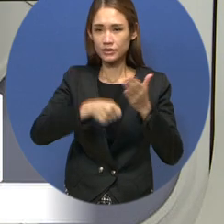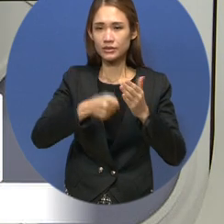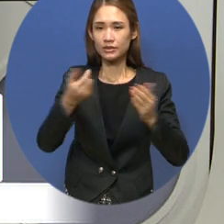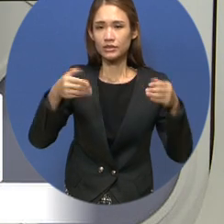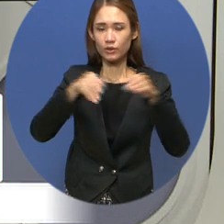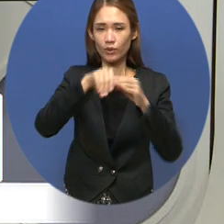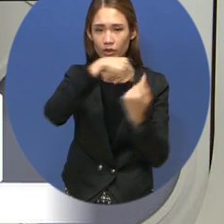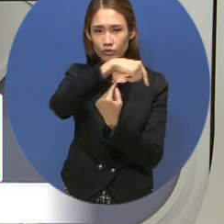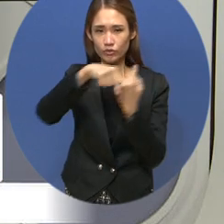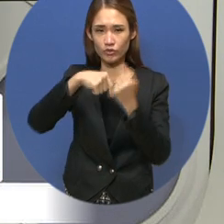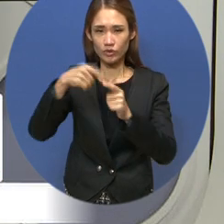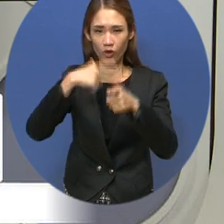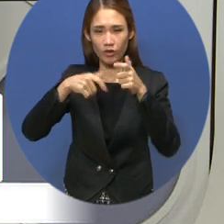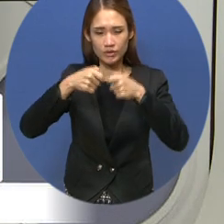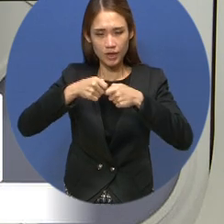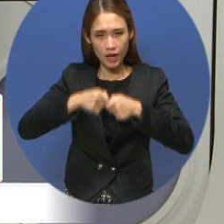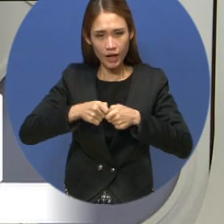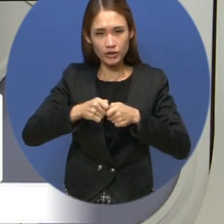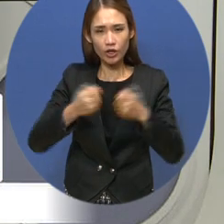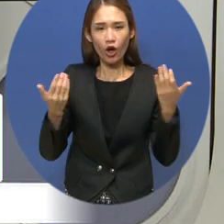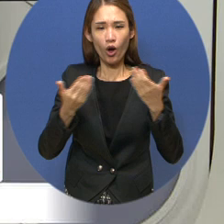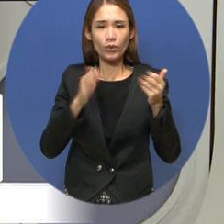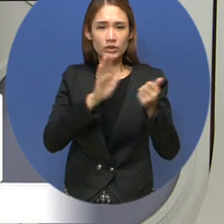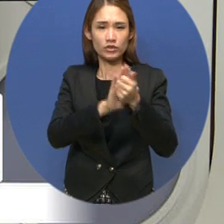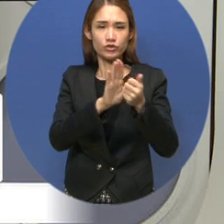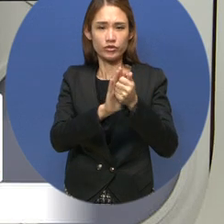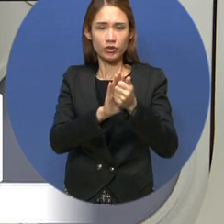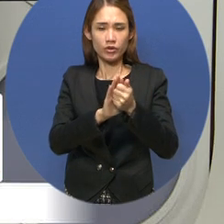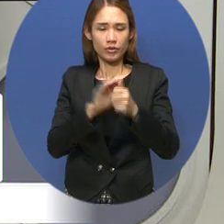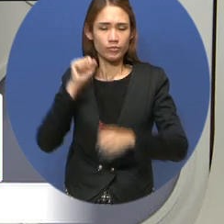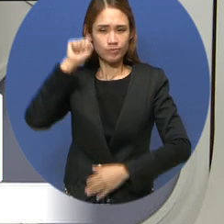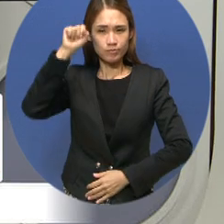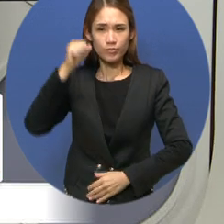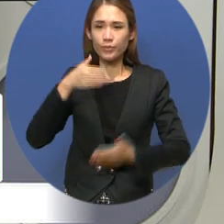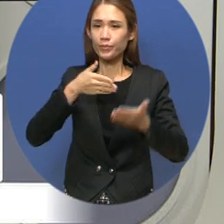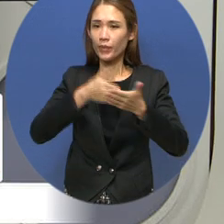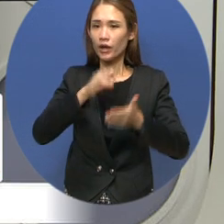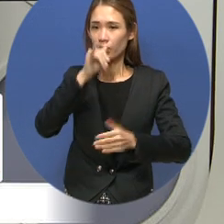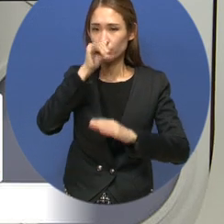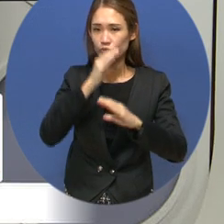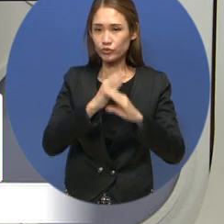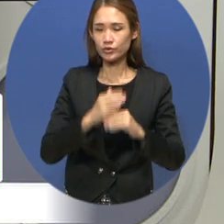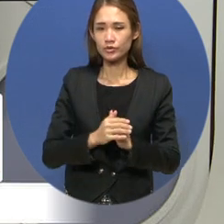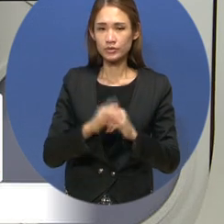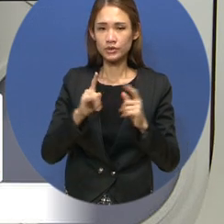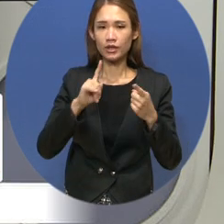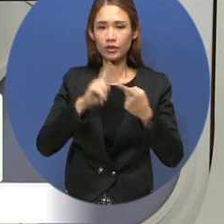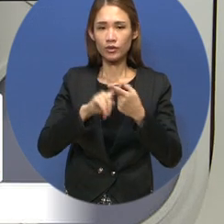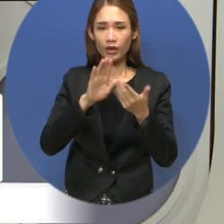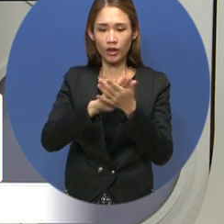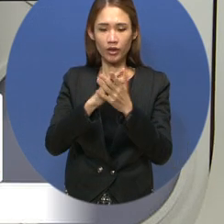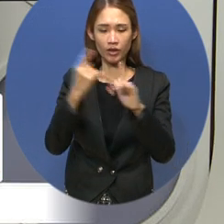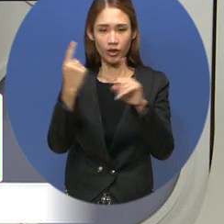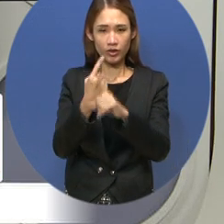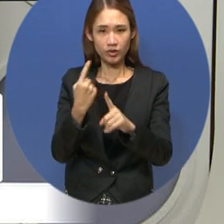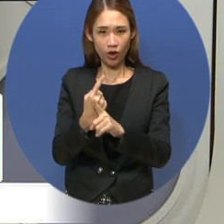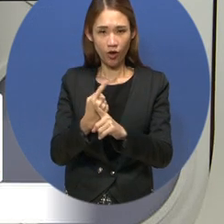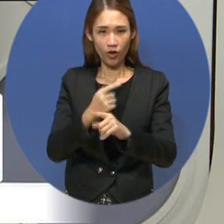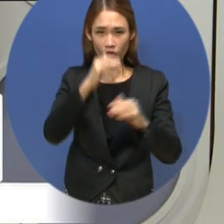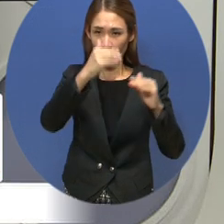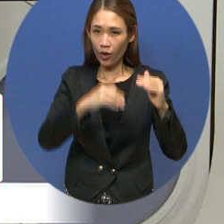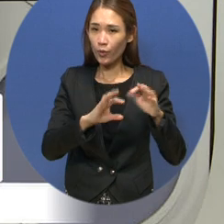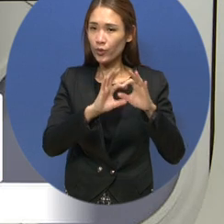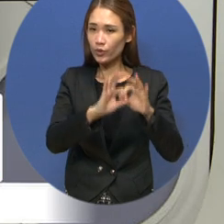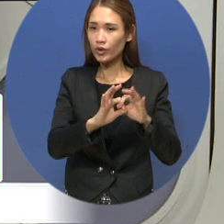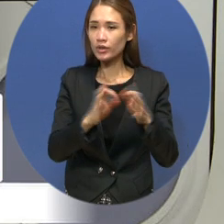체계적인 인증기관 업무지원 이 진행돼야 한다는 목소리가 높습니다 이에 개정안을 통해 인증 운영기관 의